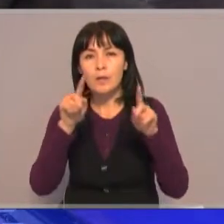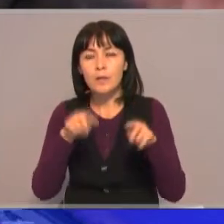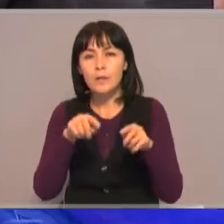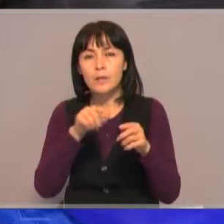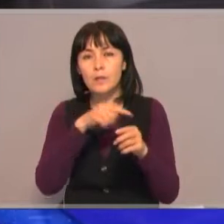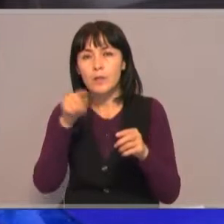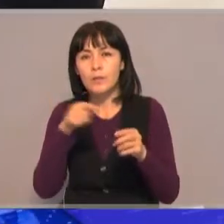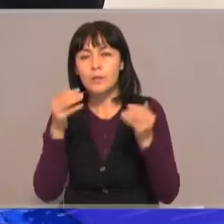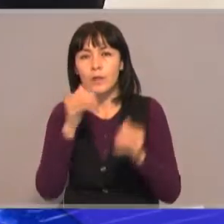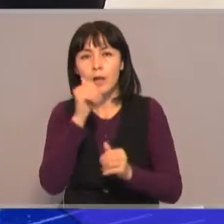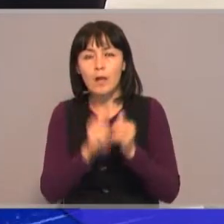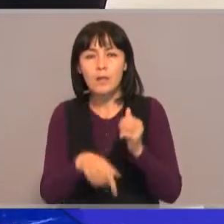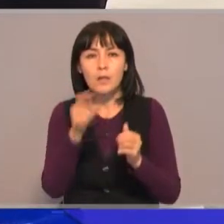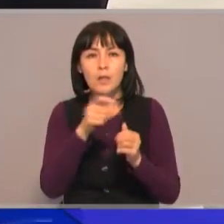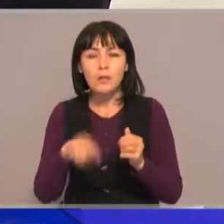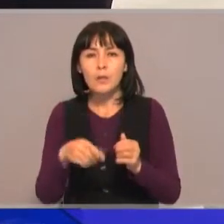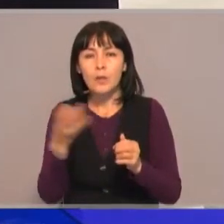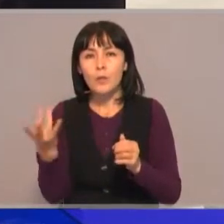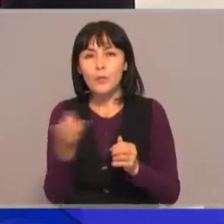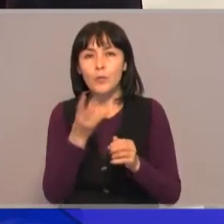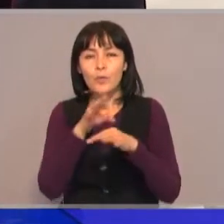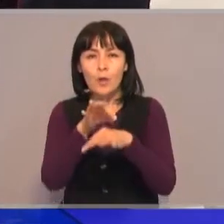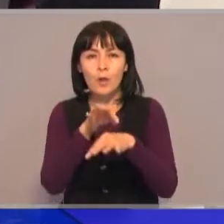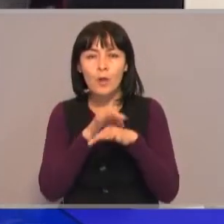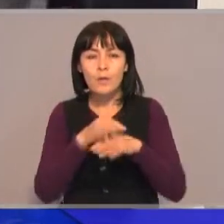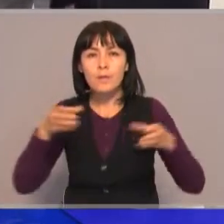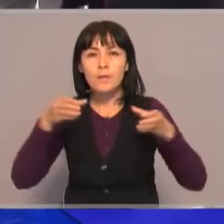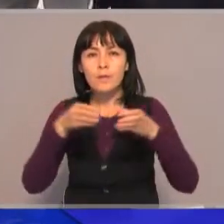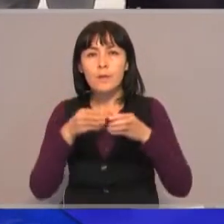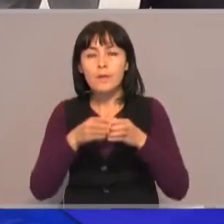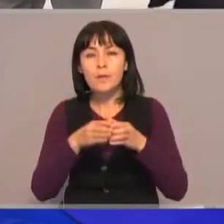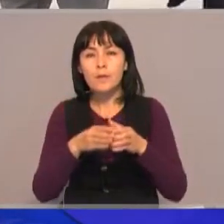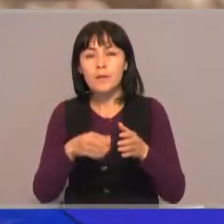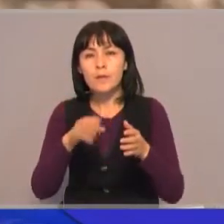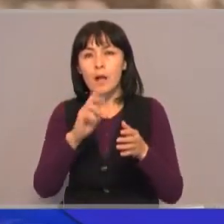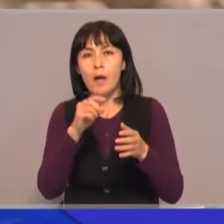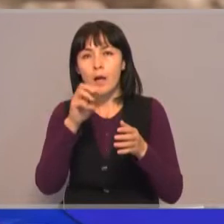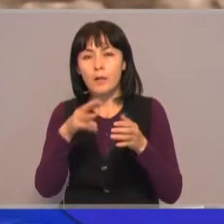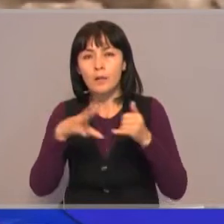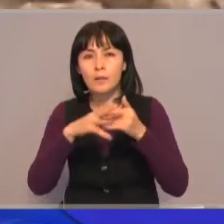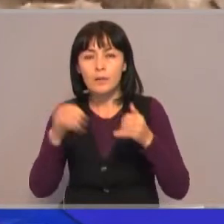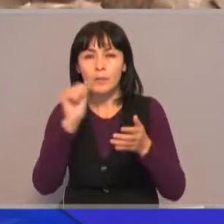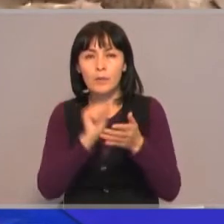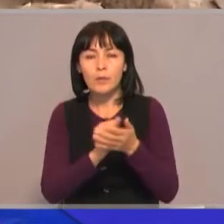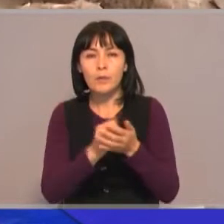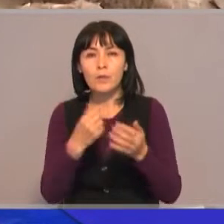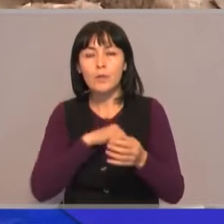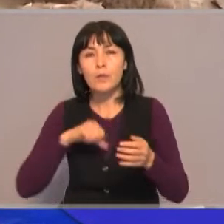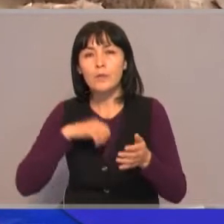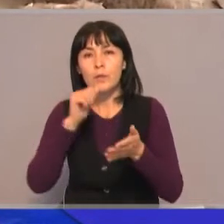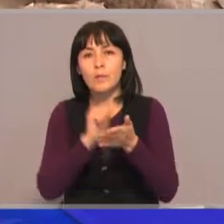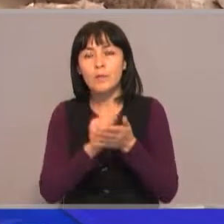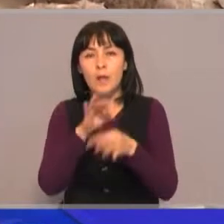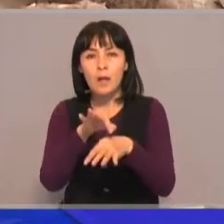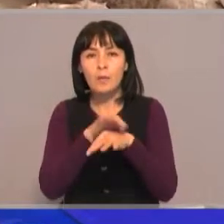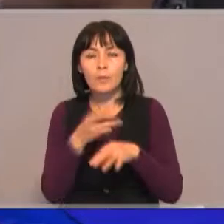каждого абонента. Для этого людям необходимо предоставить подрядной организации копию госакта на землю и копию удостоверения